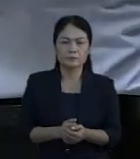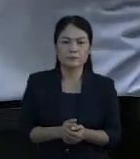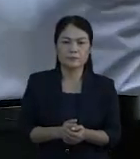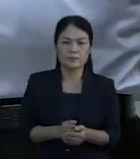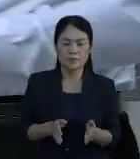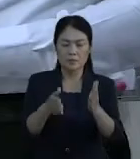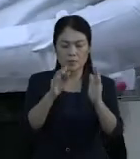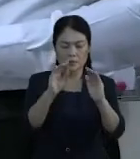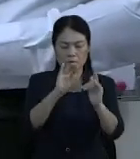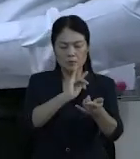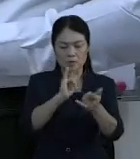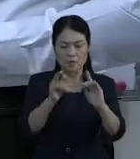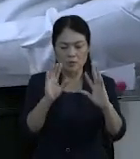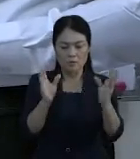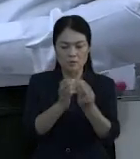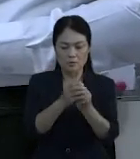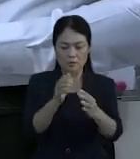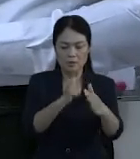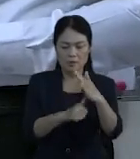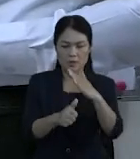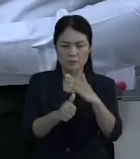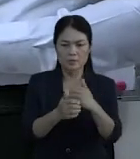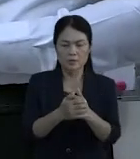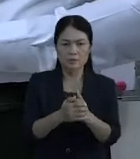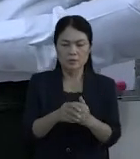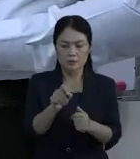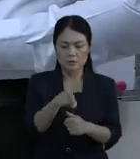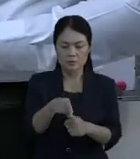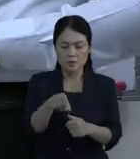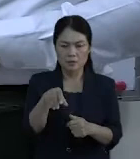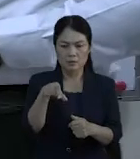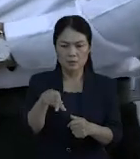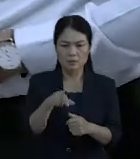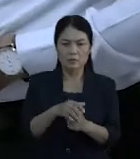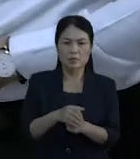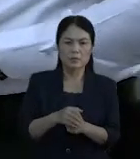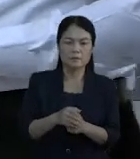chỗ priệp thiếp chùm nuốn thằng cao và chùm nuốn cò cứ